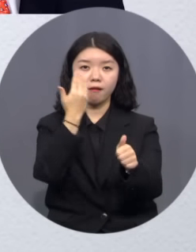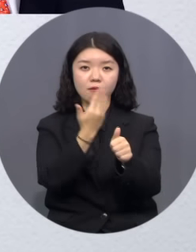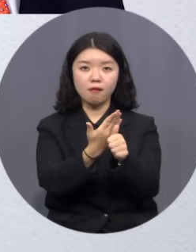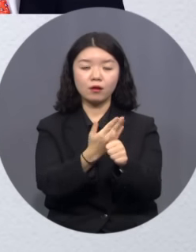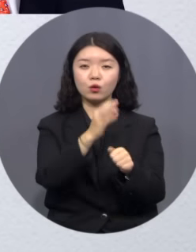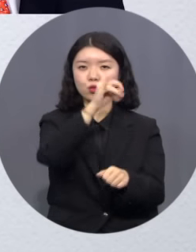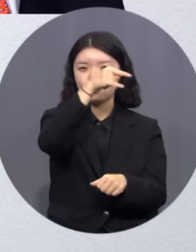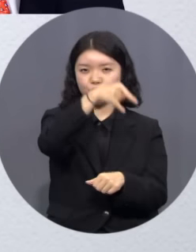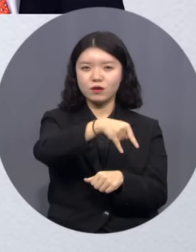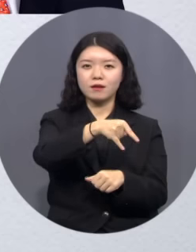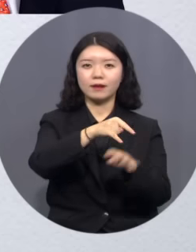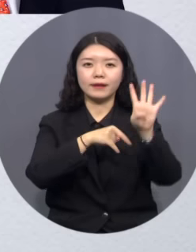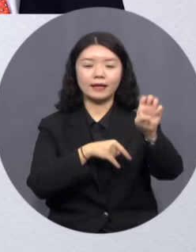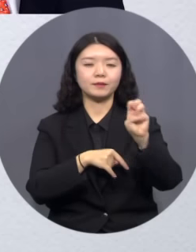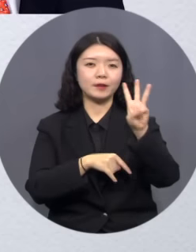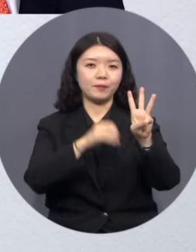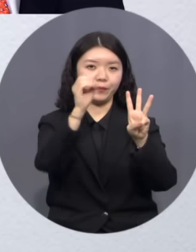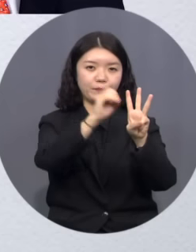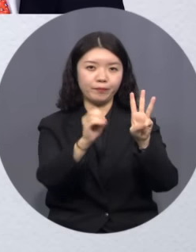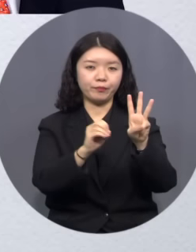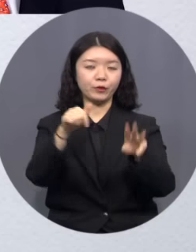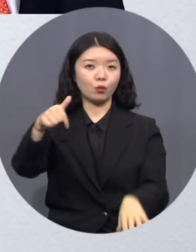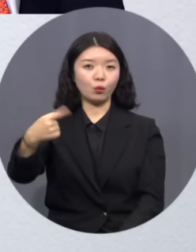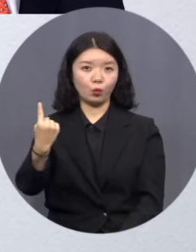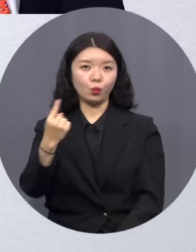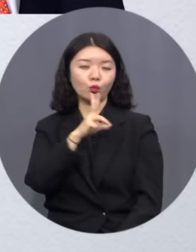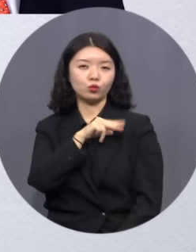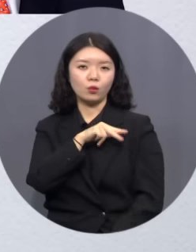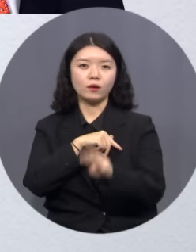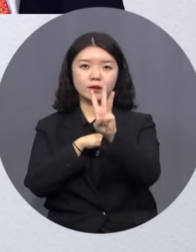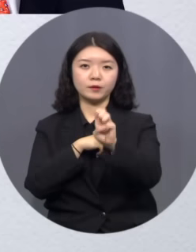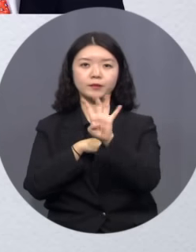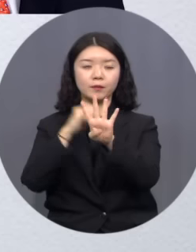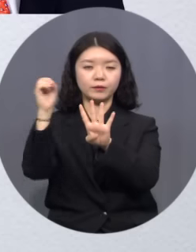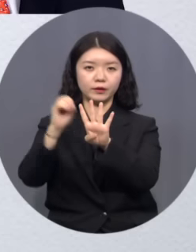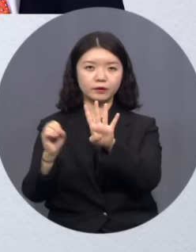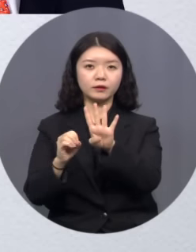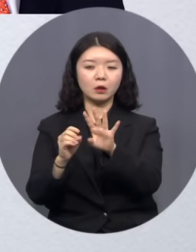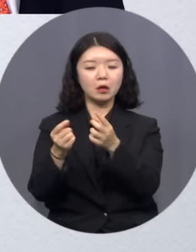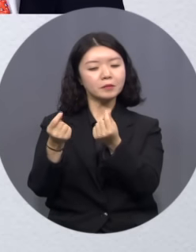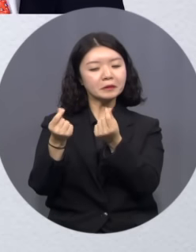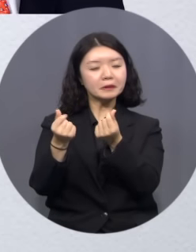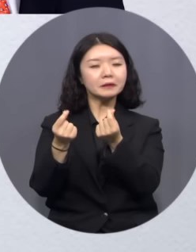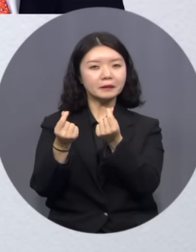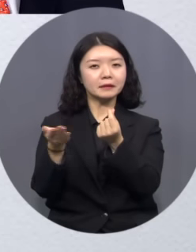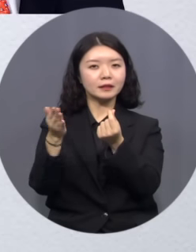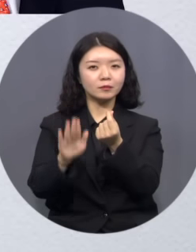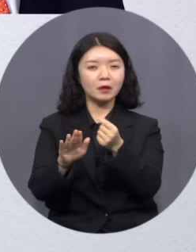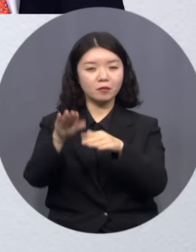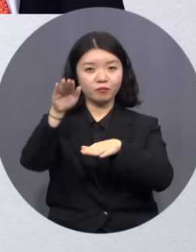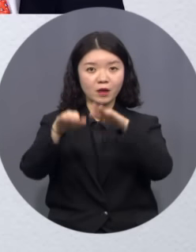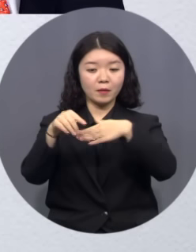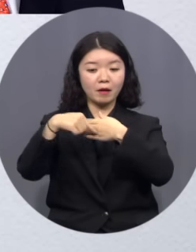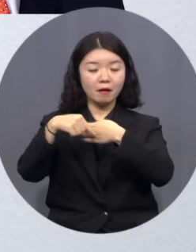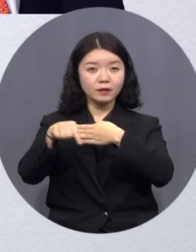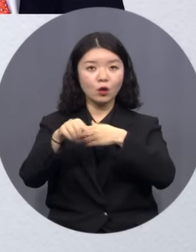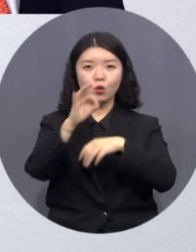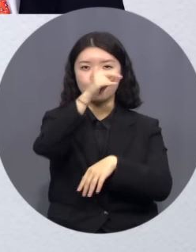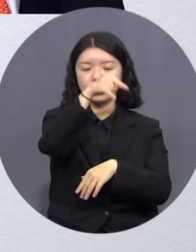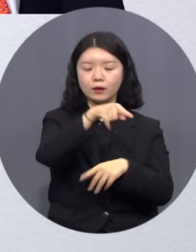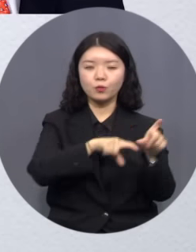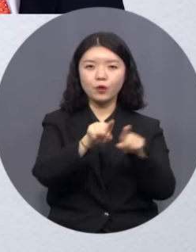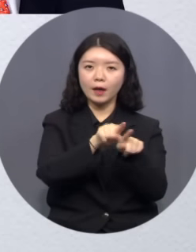지지하겠다 43% 고기철 후보가 34% 근하는 하지만 차범 밖에서 위성곤